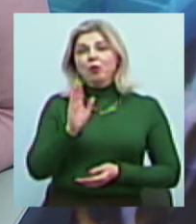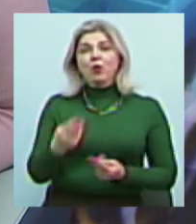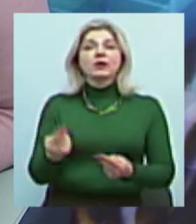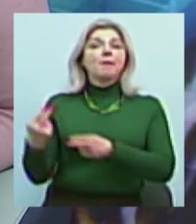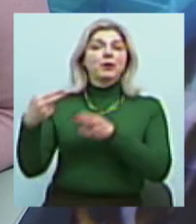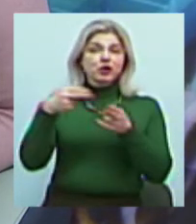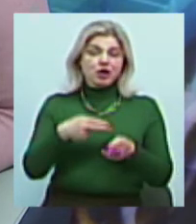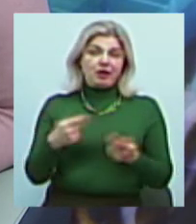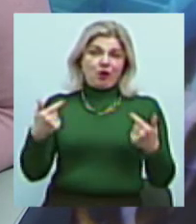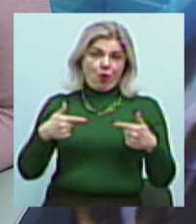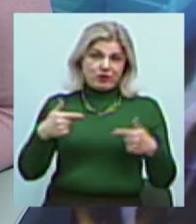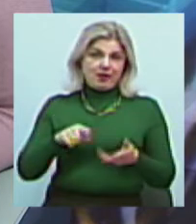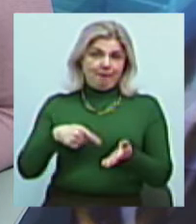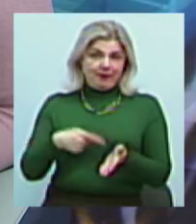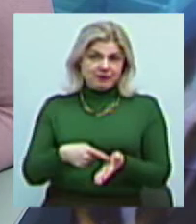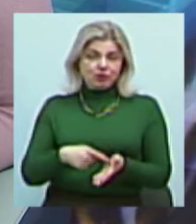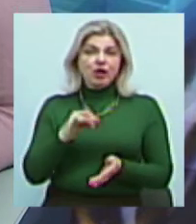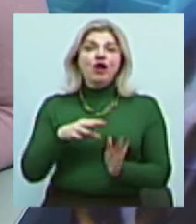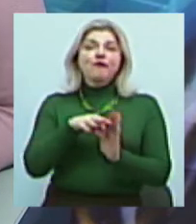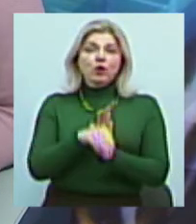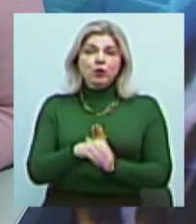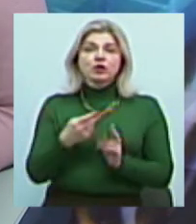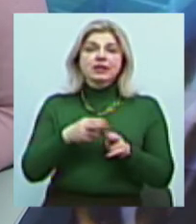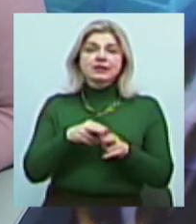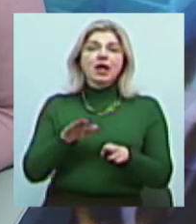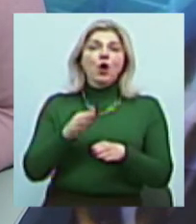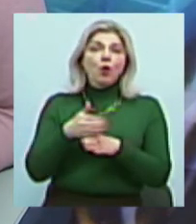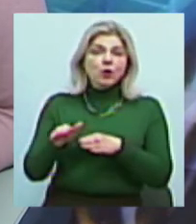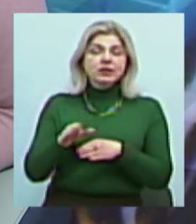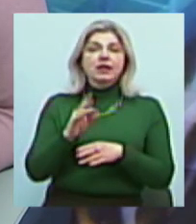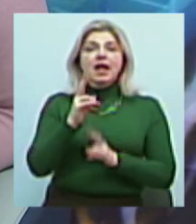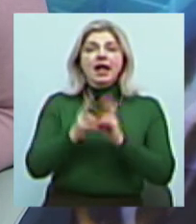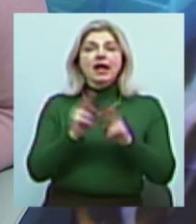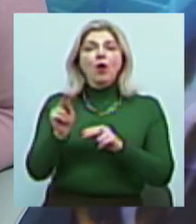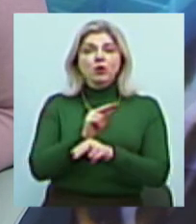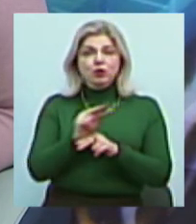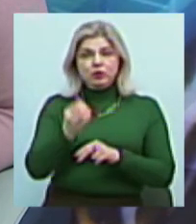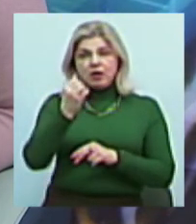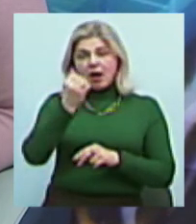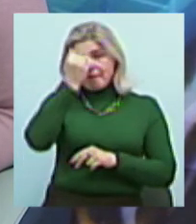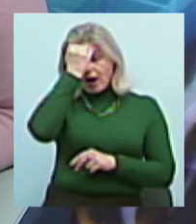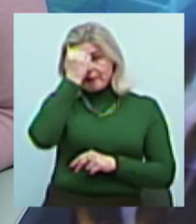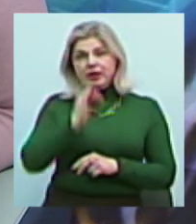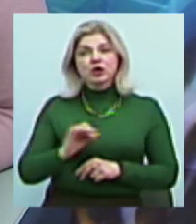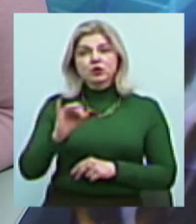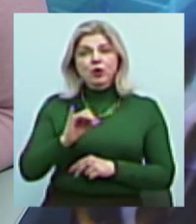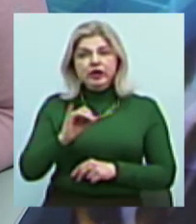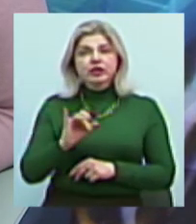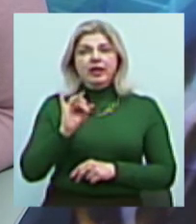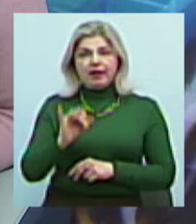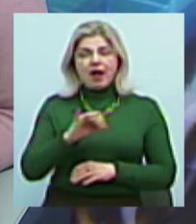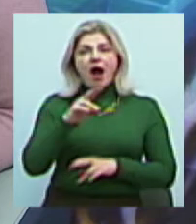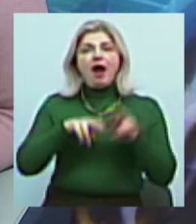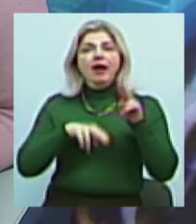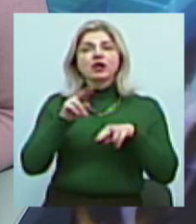приїжджати до міста. І включено також цей розділ – це реконструкції пам'яток історичних та пам'яток